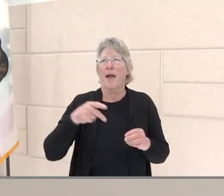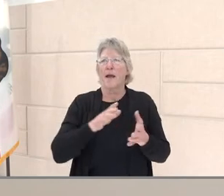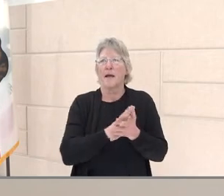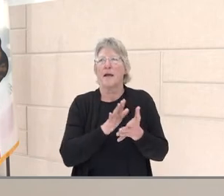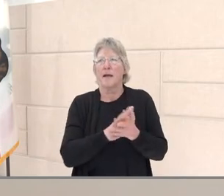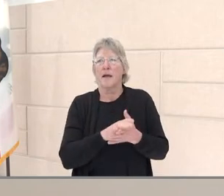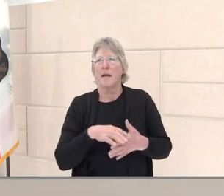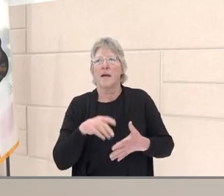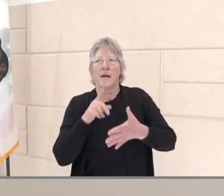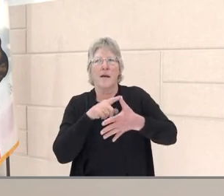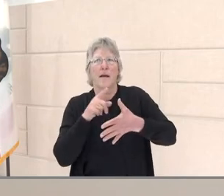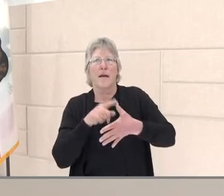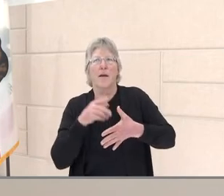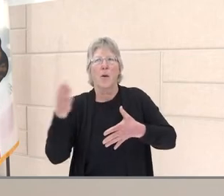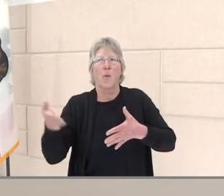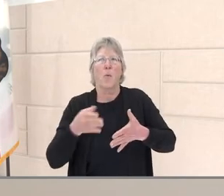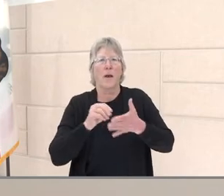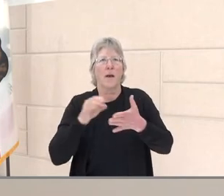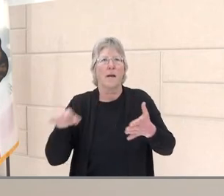ឡើង